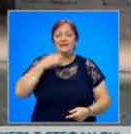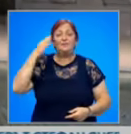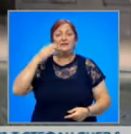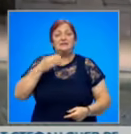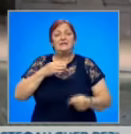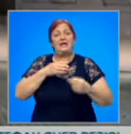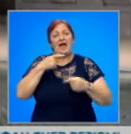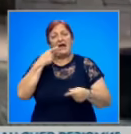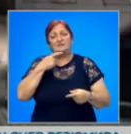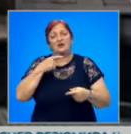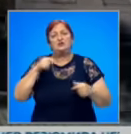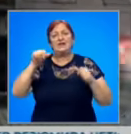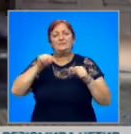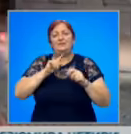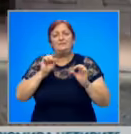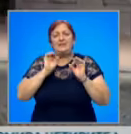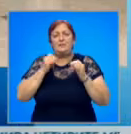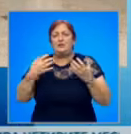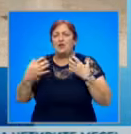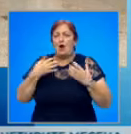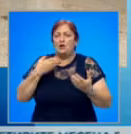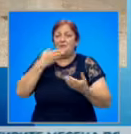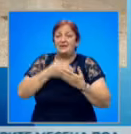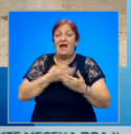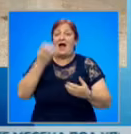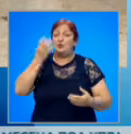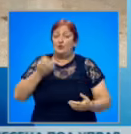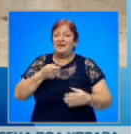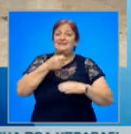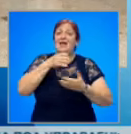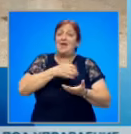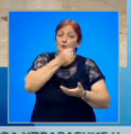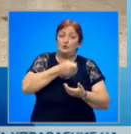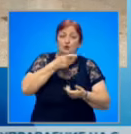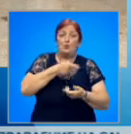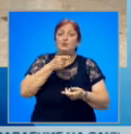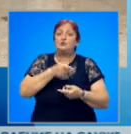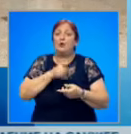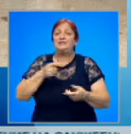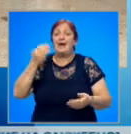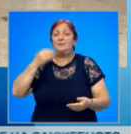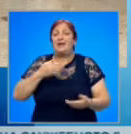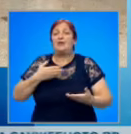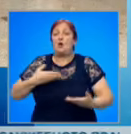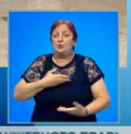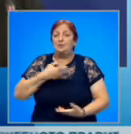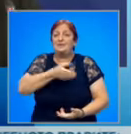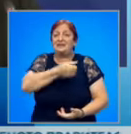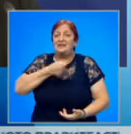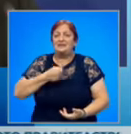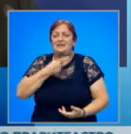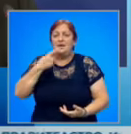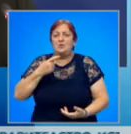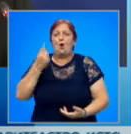министрите признаха, че са изпаднали в нетипична роля, предлагайки актуализация на бюджета, която обаче според тях е била необходима, за да извади